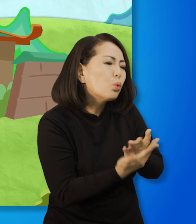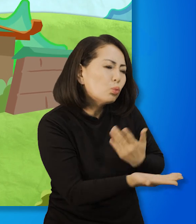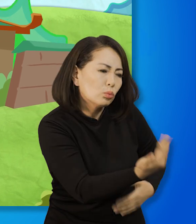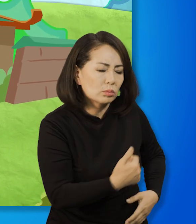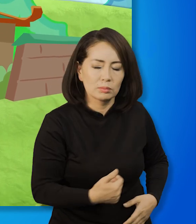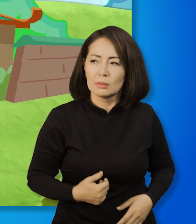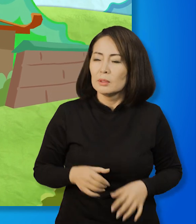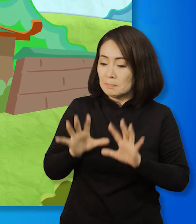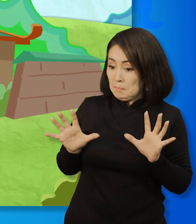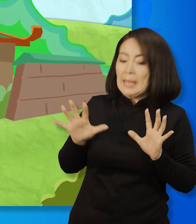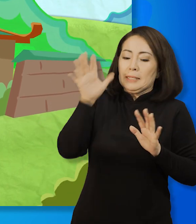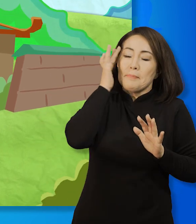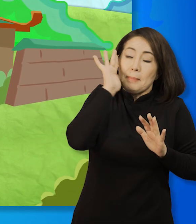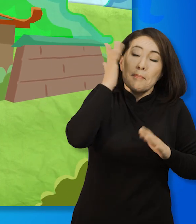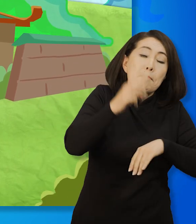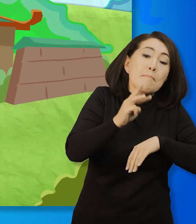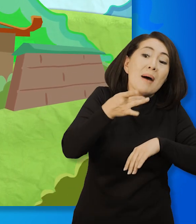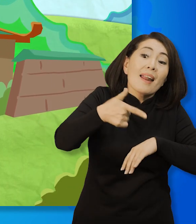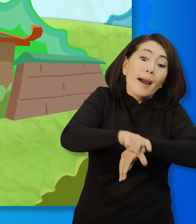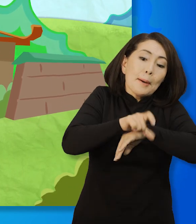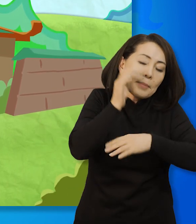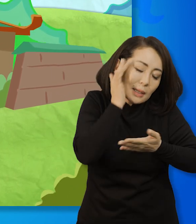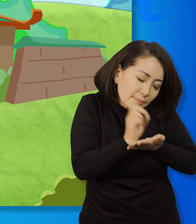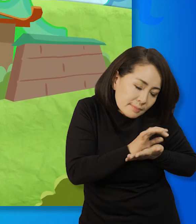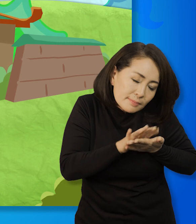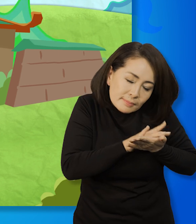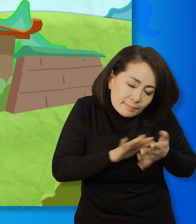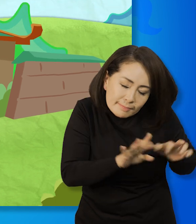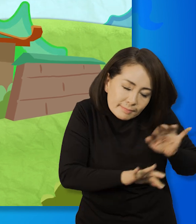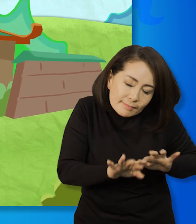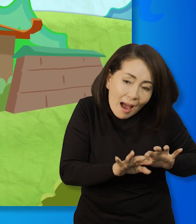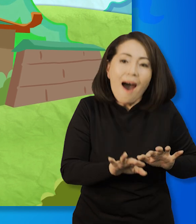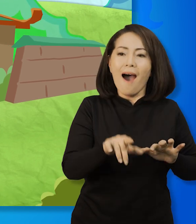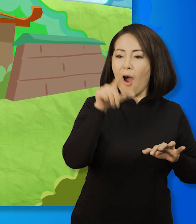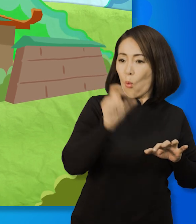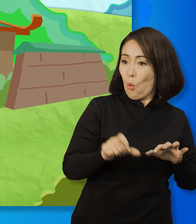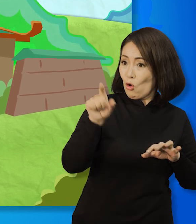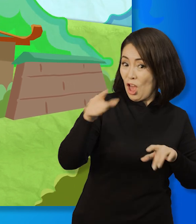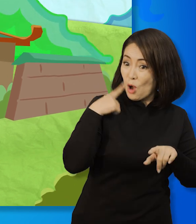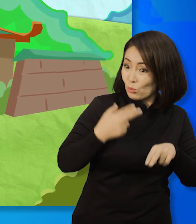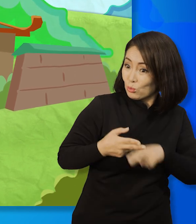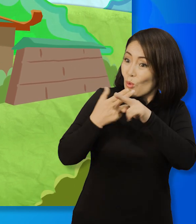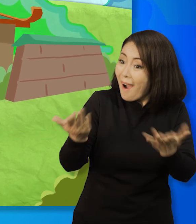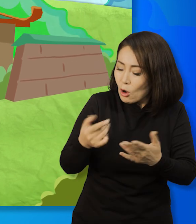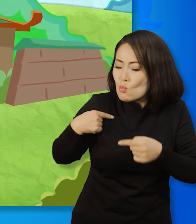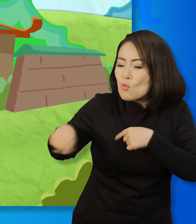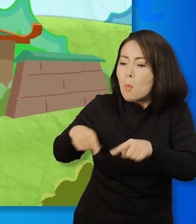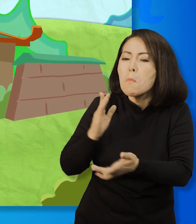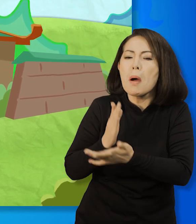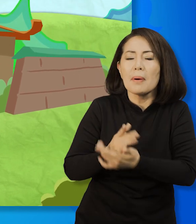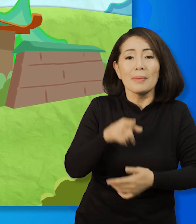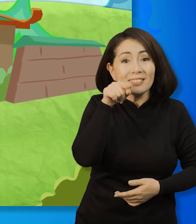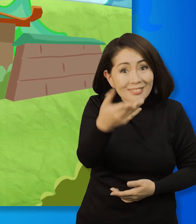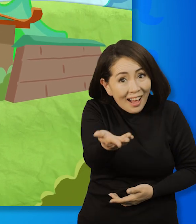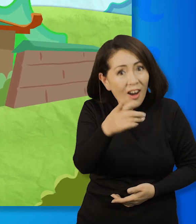хэлгэлээ. Зурхаач тэр дорн мэргэлэн байж, "За таалал эсортон таны хатныг олж ирэх хүмүүс ойрхон байна хаант